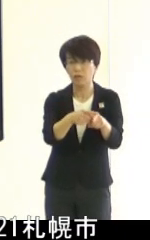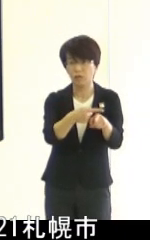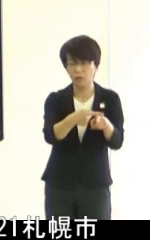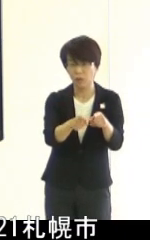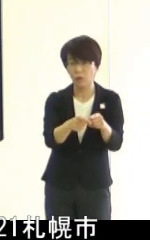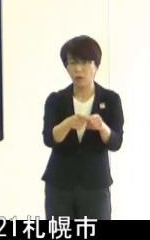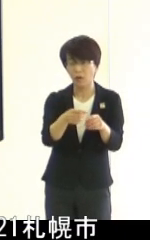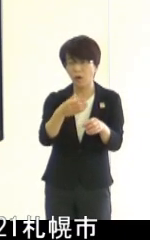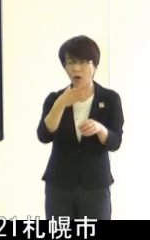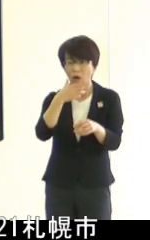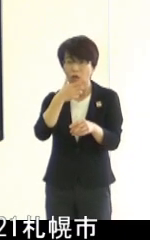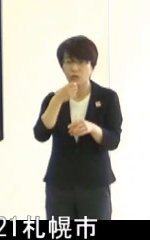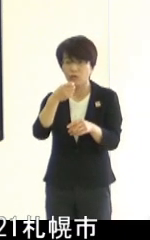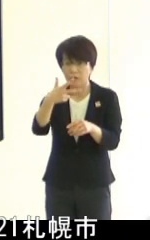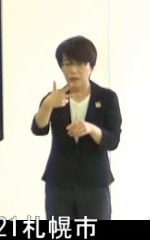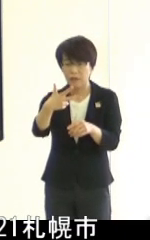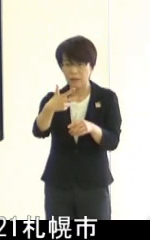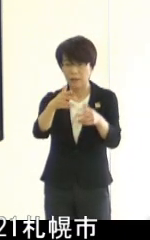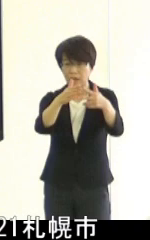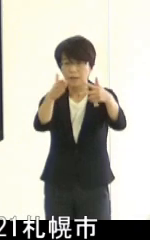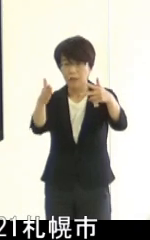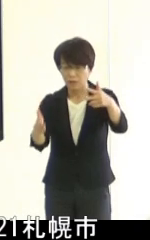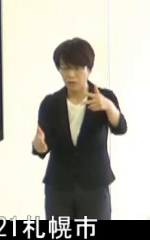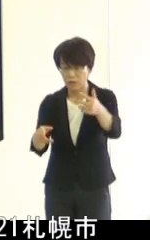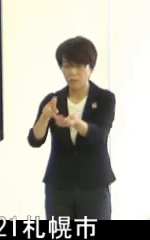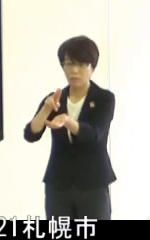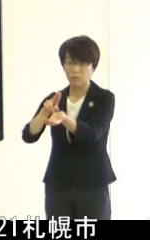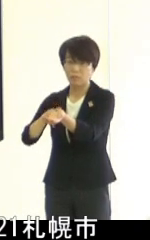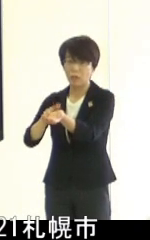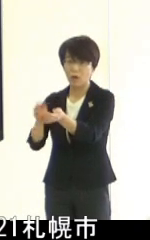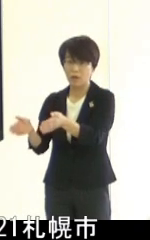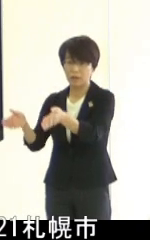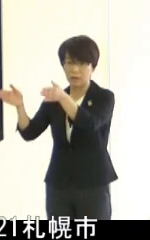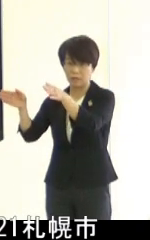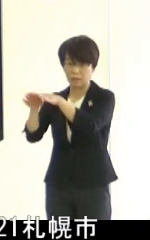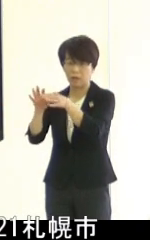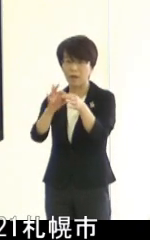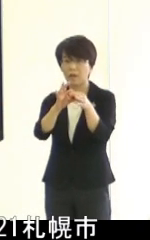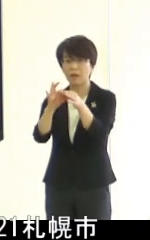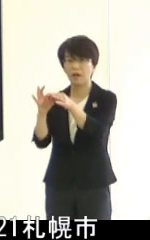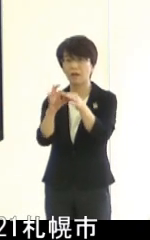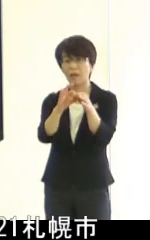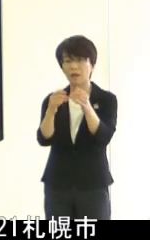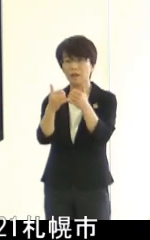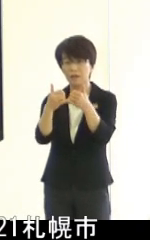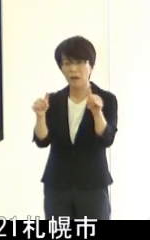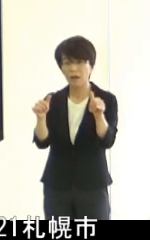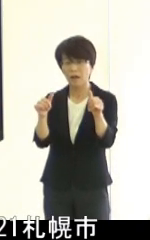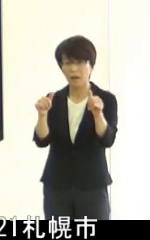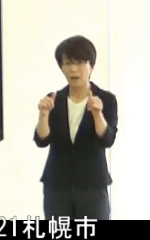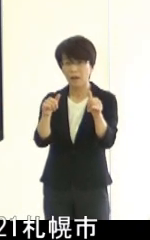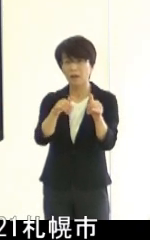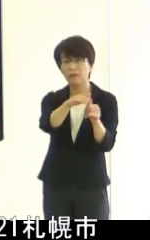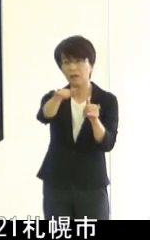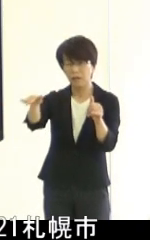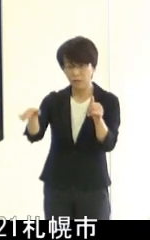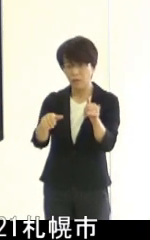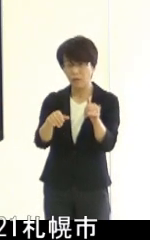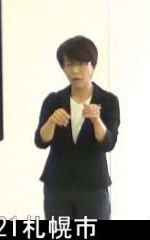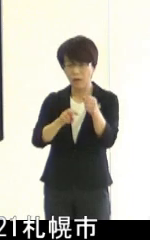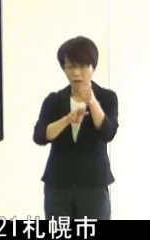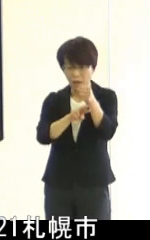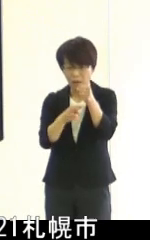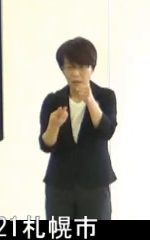福祉施設ですとかあるいは医療費が病院の関係者のカッターの幹線子の変異株